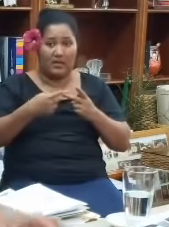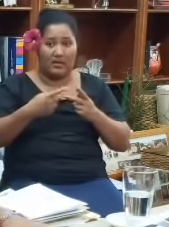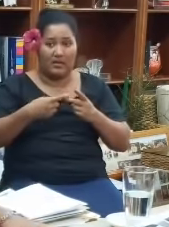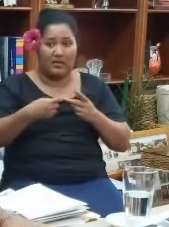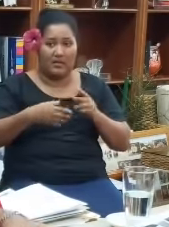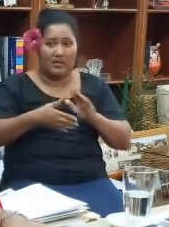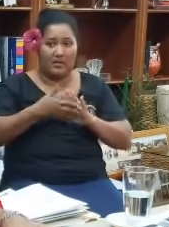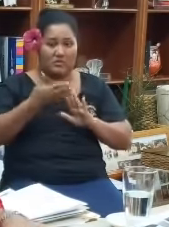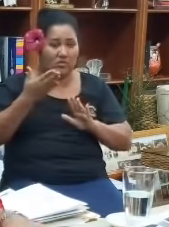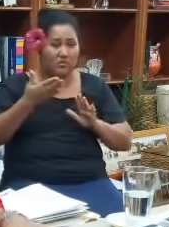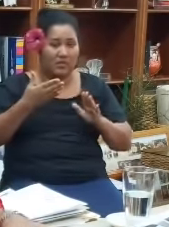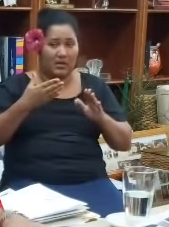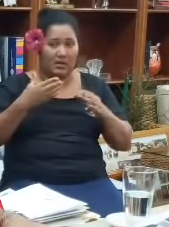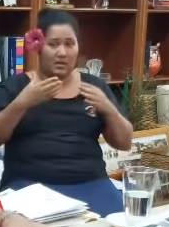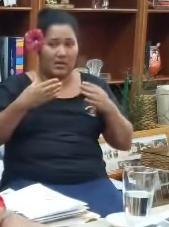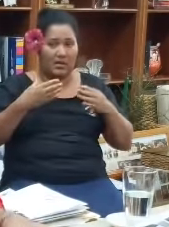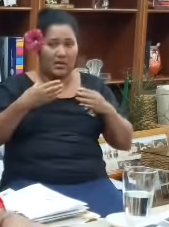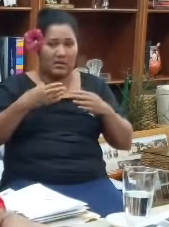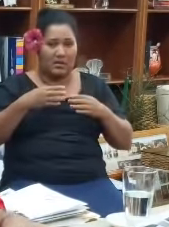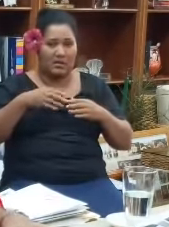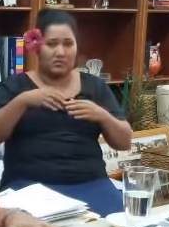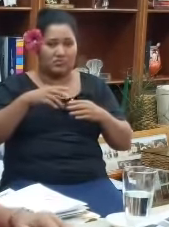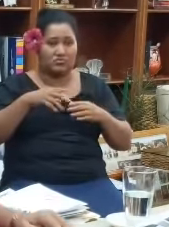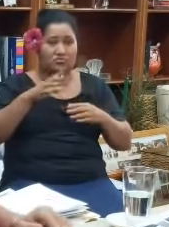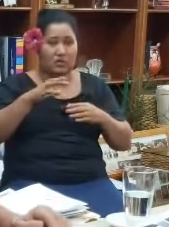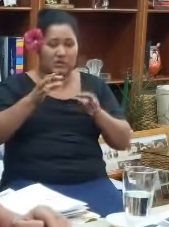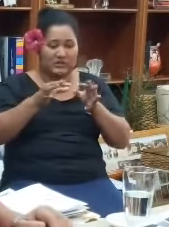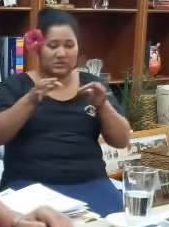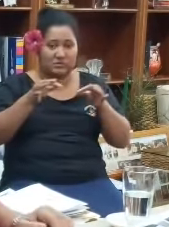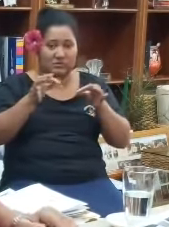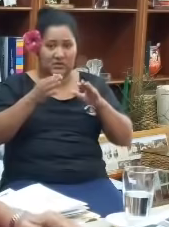ako e piko lunga chips e piko la lo isi me